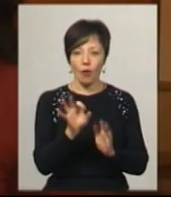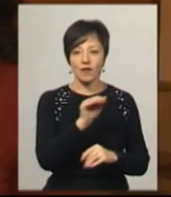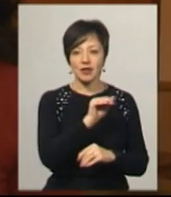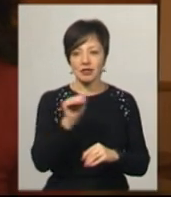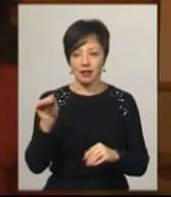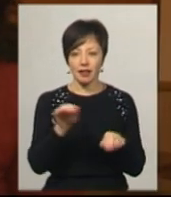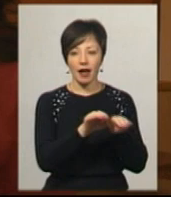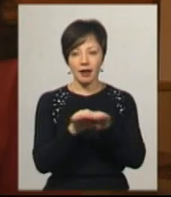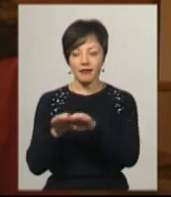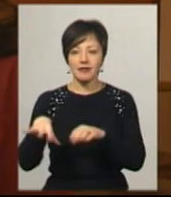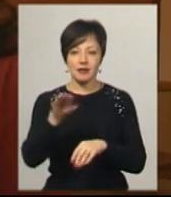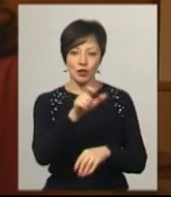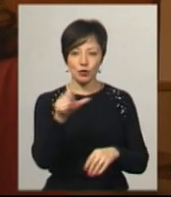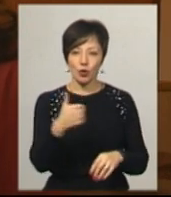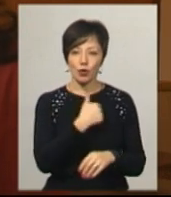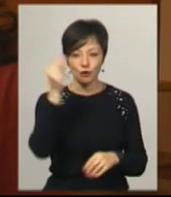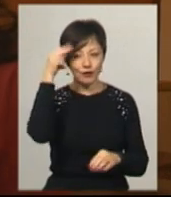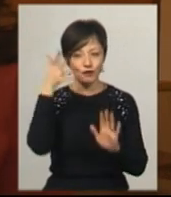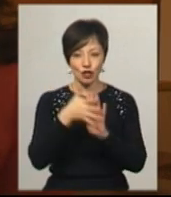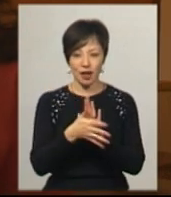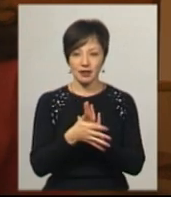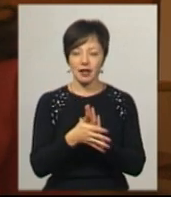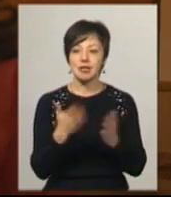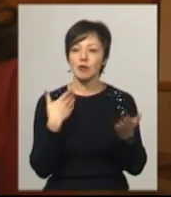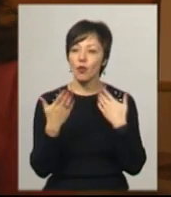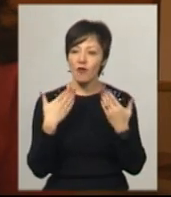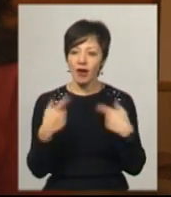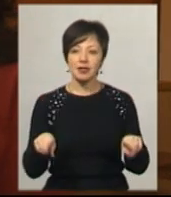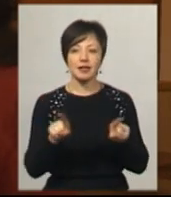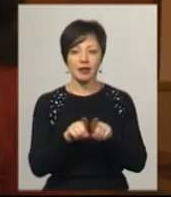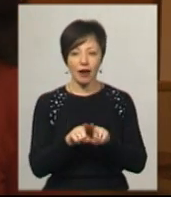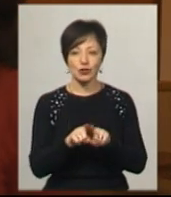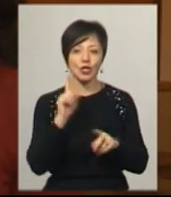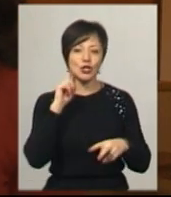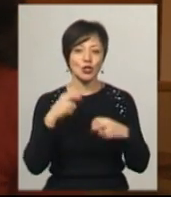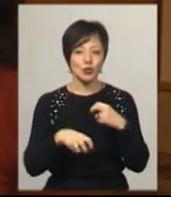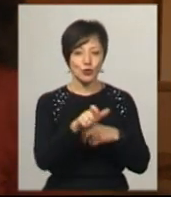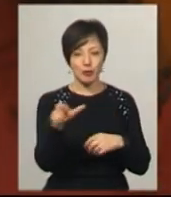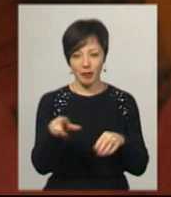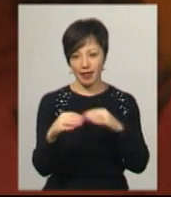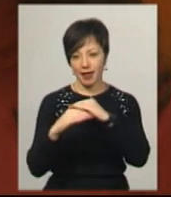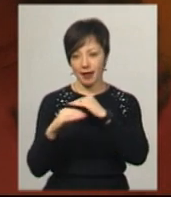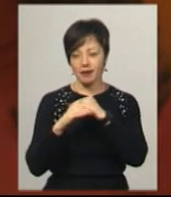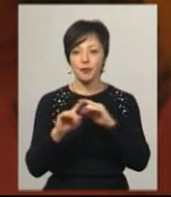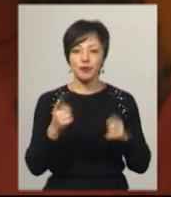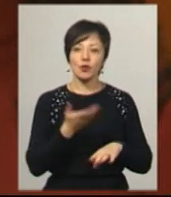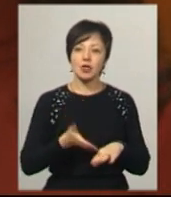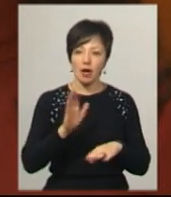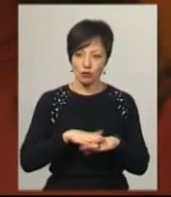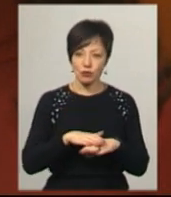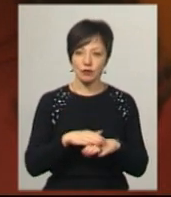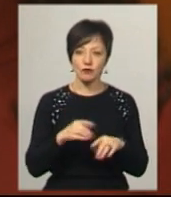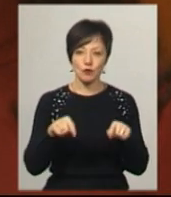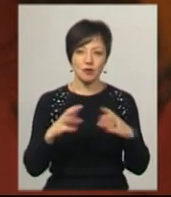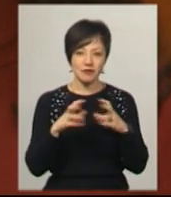офіційно на рівні, що всі люди зараз дуже хочуть вивчати її і спілкуватися також з нечуючими людьми на рівні. Їм дуже тяжко в